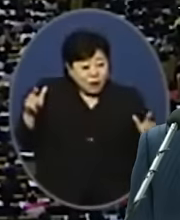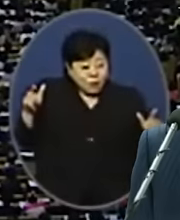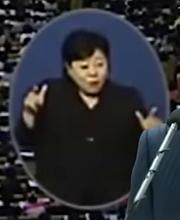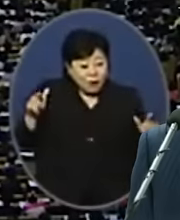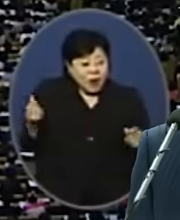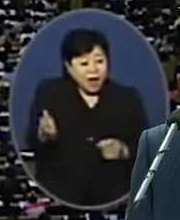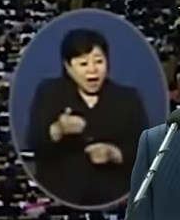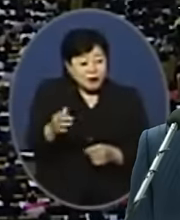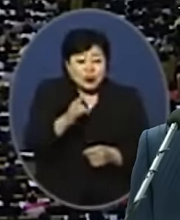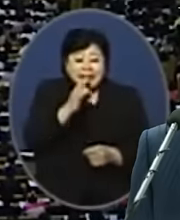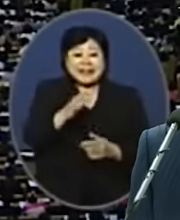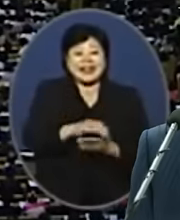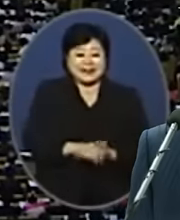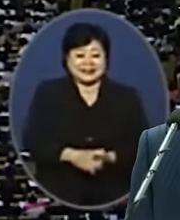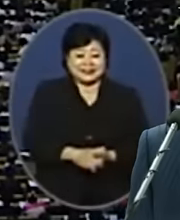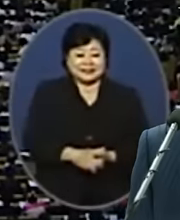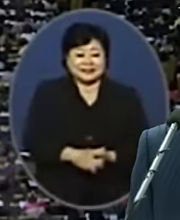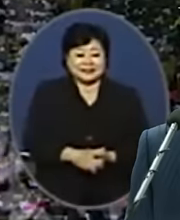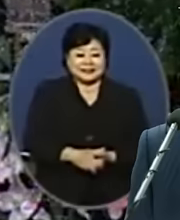아무것도 안 되지요.